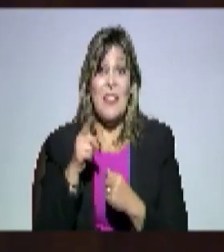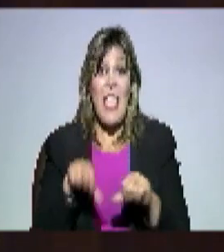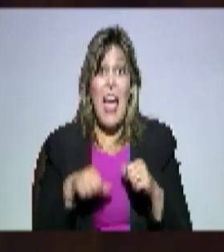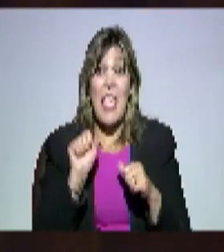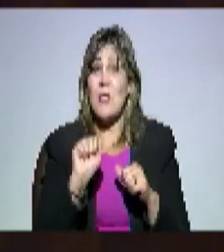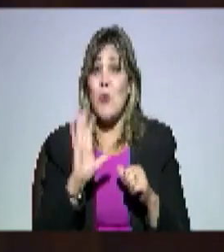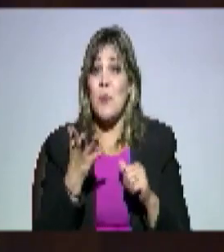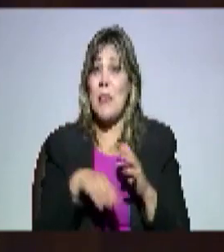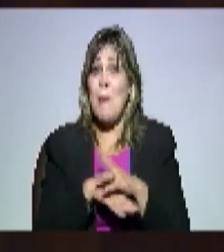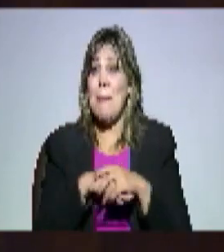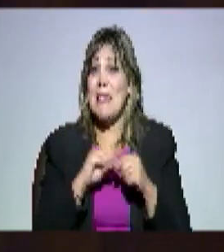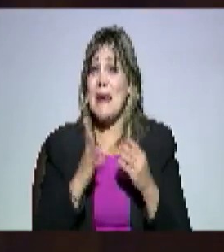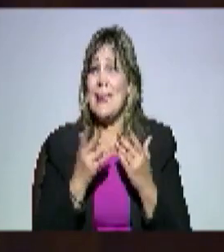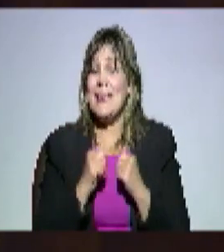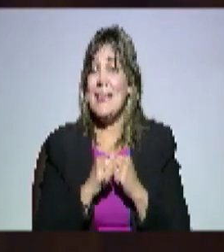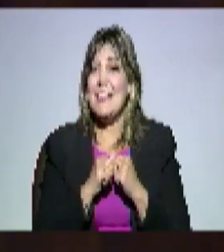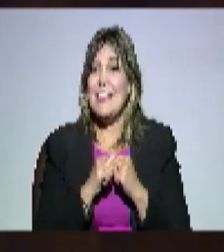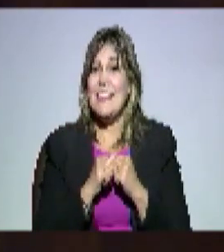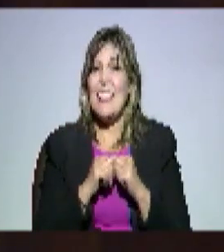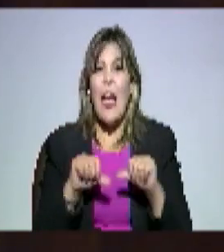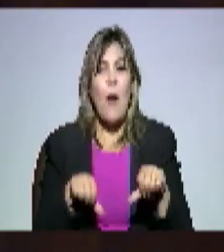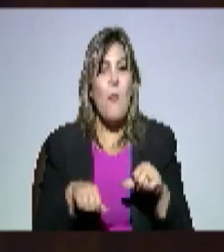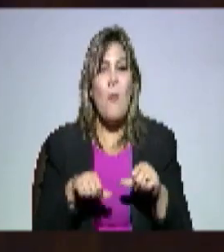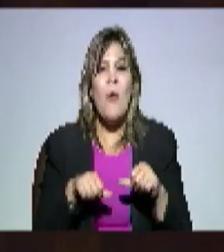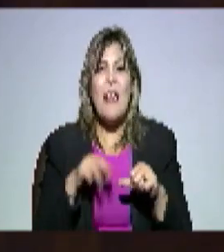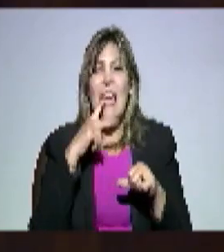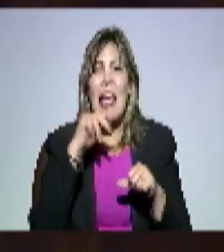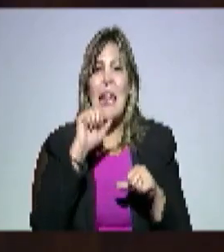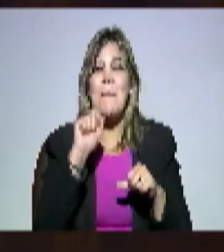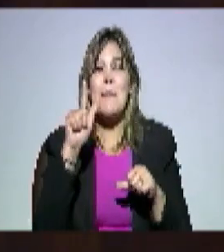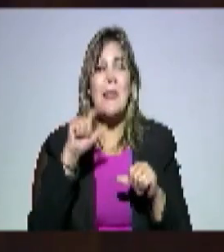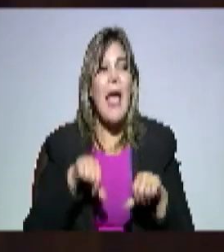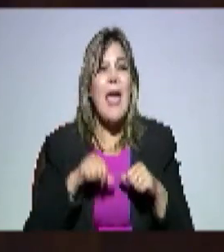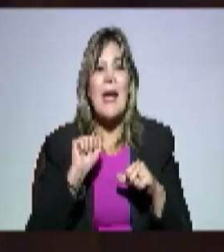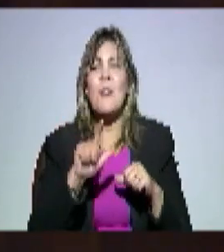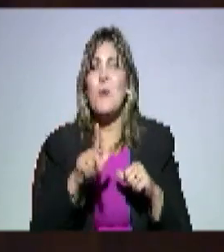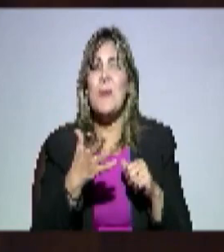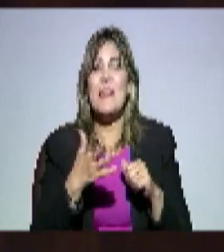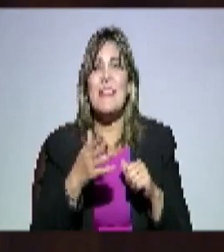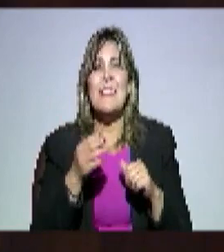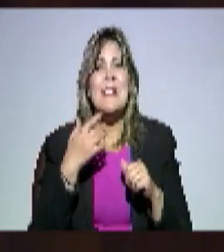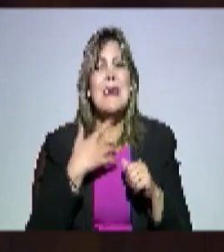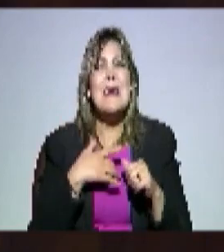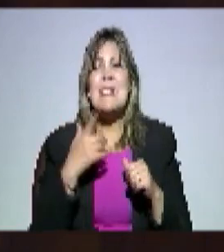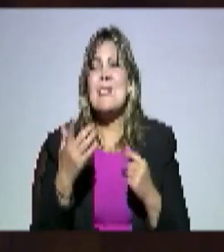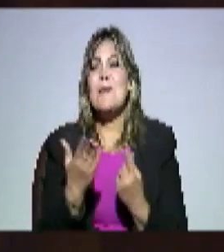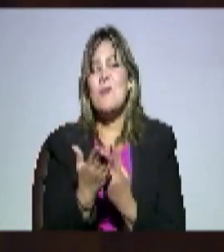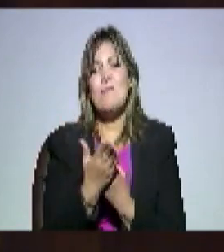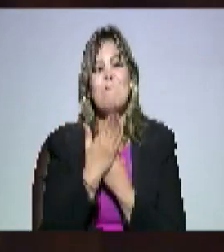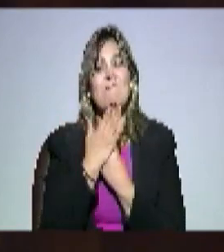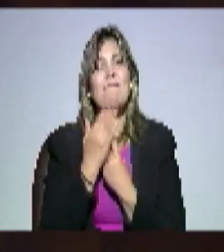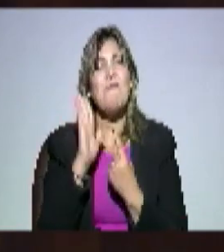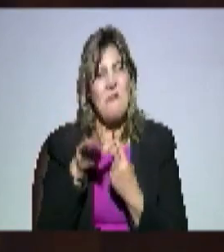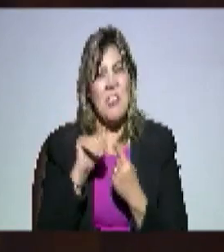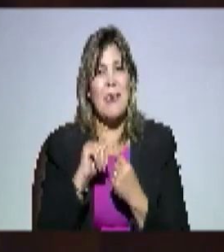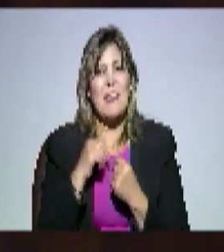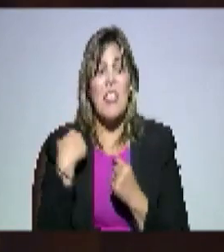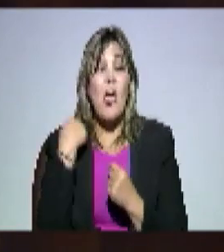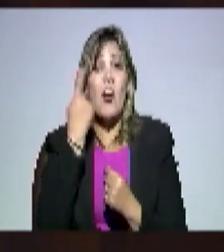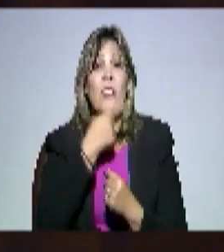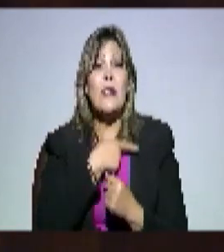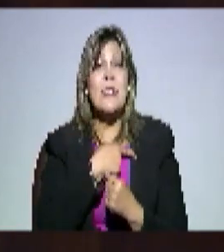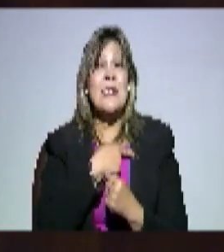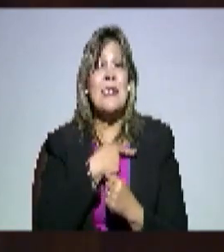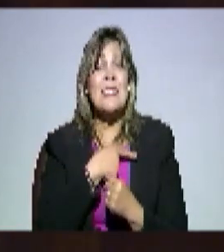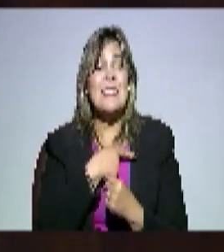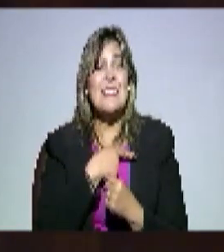تعمل ايه او سرتهم تعمل ايه تديني احساس بالسن احساس بالنده قديسين